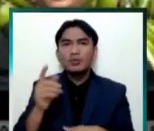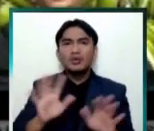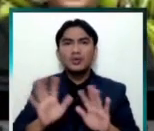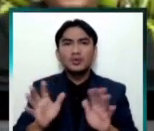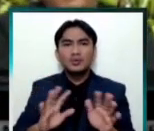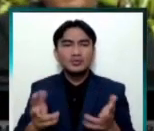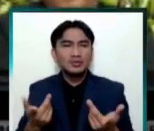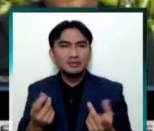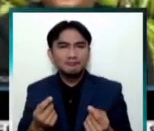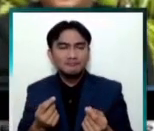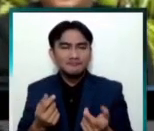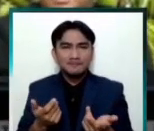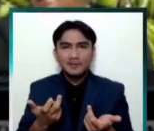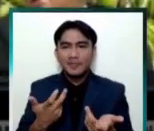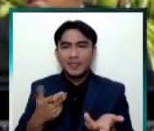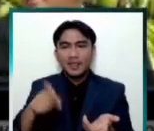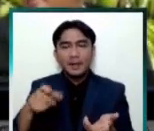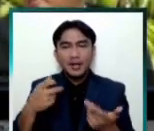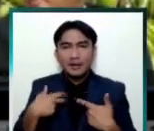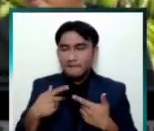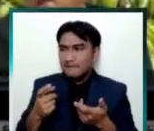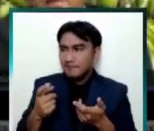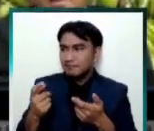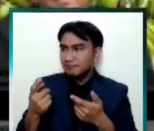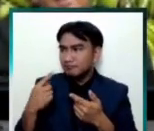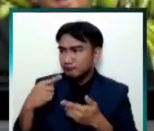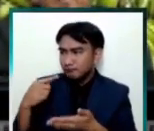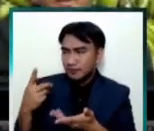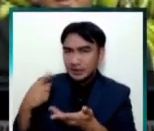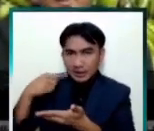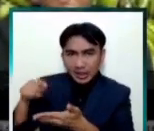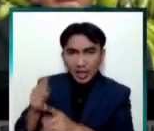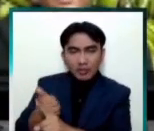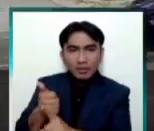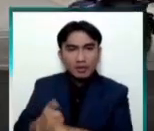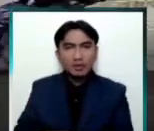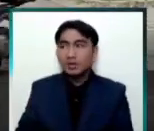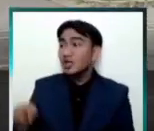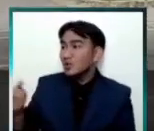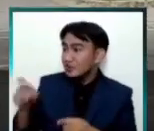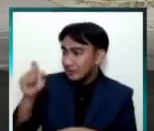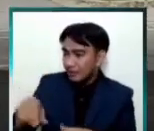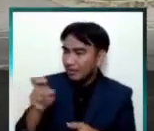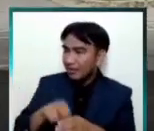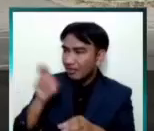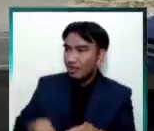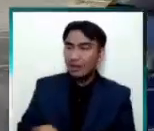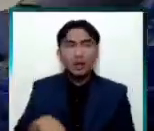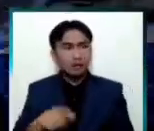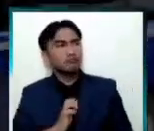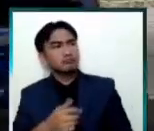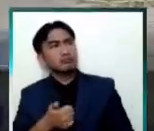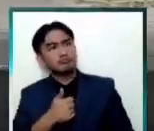head ng PCA. Kung hindi mo kaya gawin yan, di mag-resign ka? I will, Madam Chair. Nagbanta naman si Villar